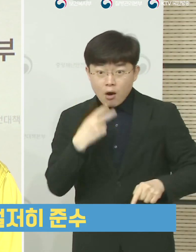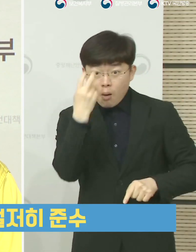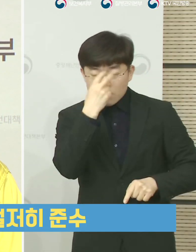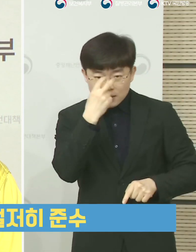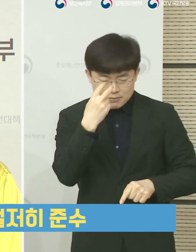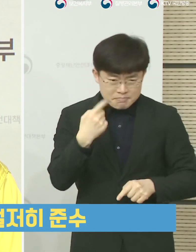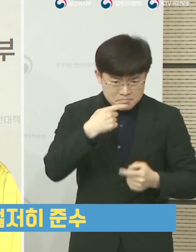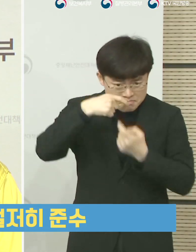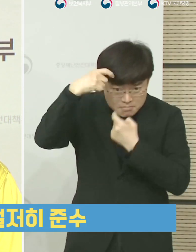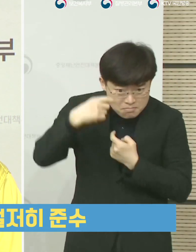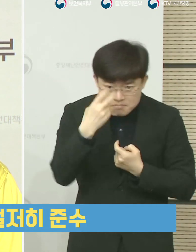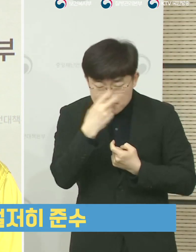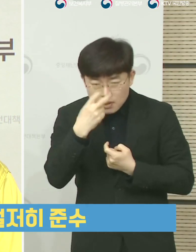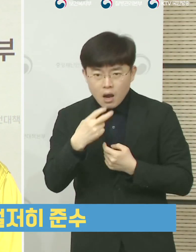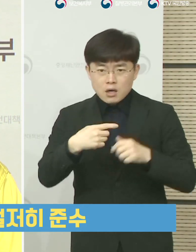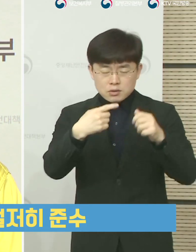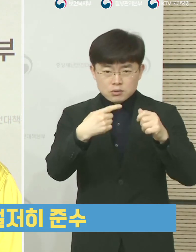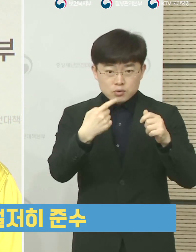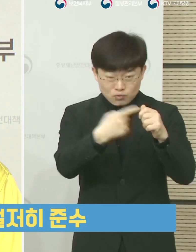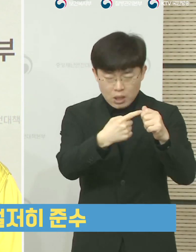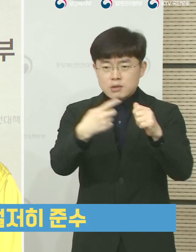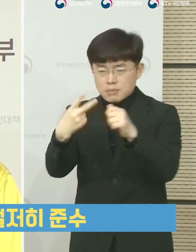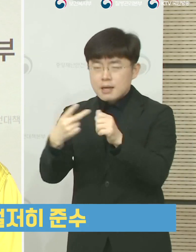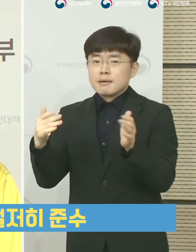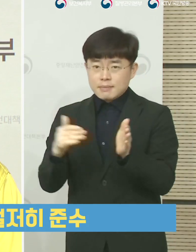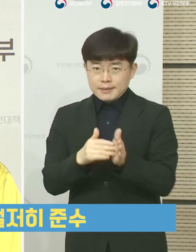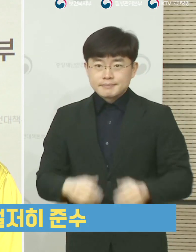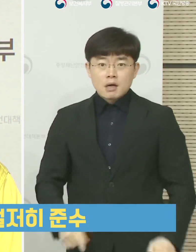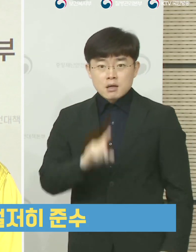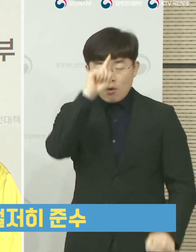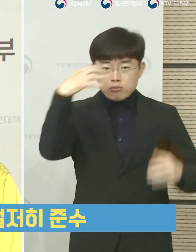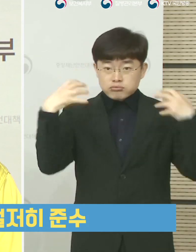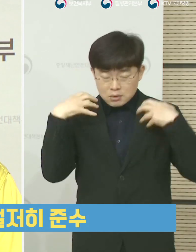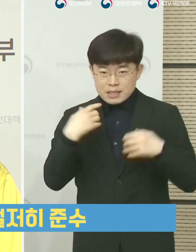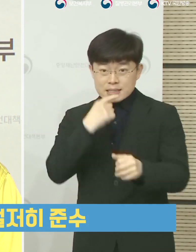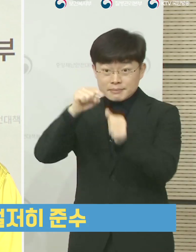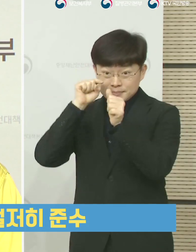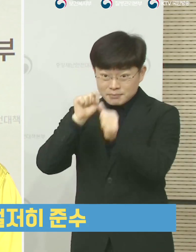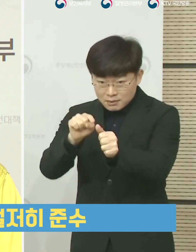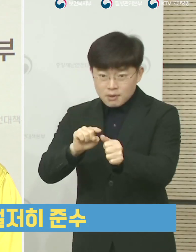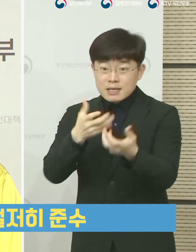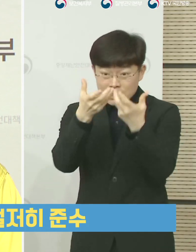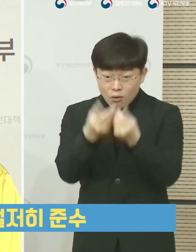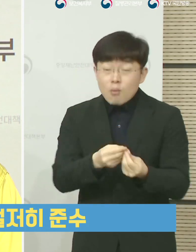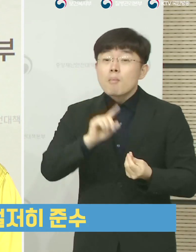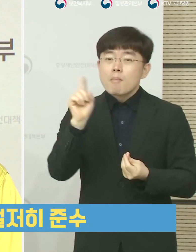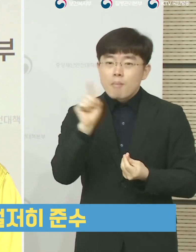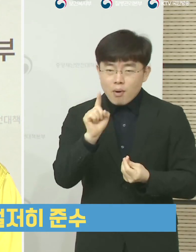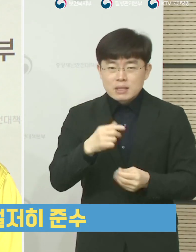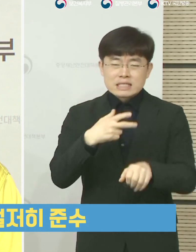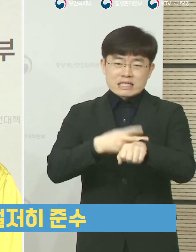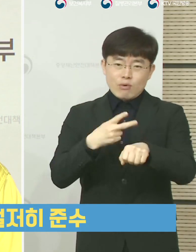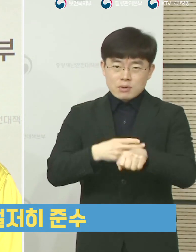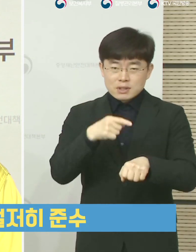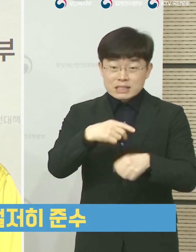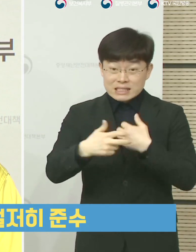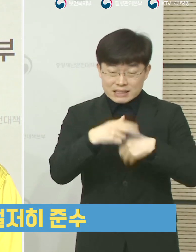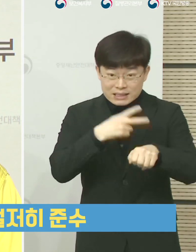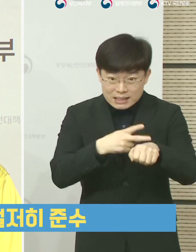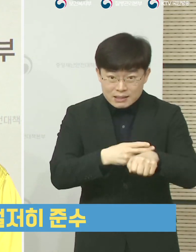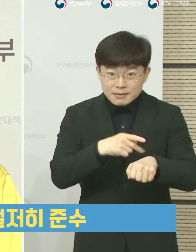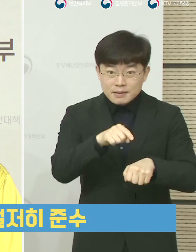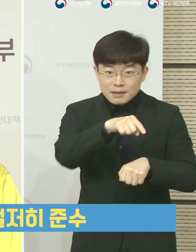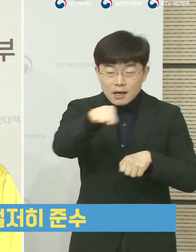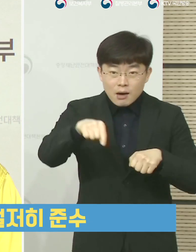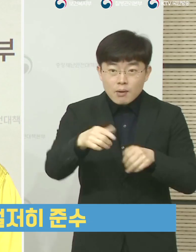때에도 대부분의 요양병원들은 현재 정부가 권고했던 직원들에 대한 발열 체크라든지 유증상자가 있을 때 직원을 업무